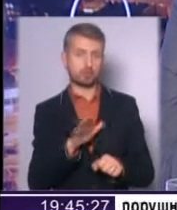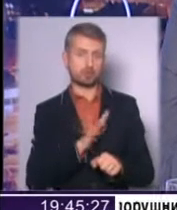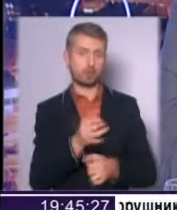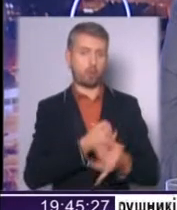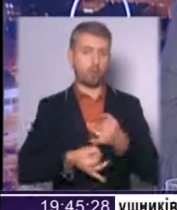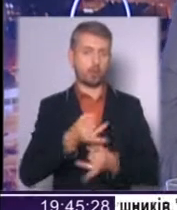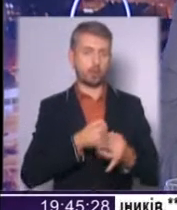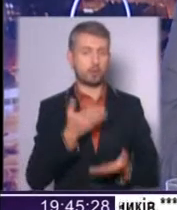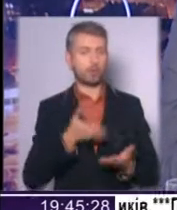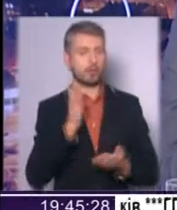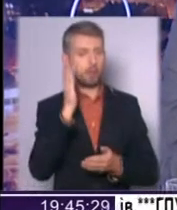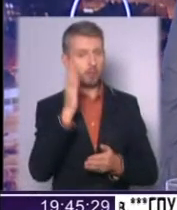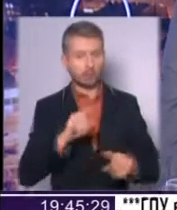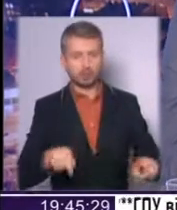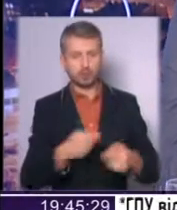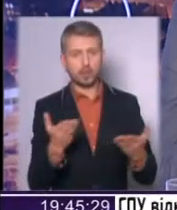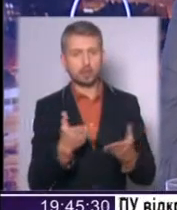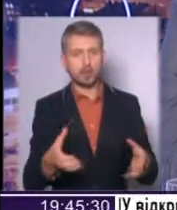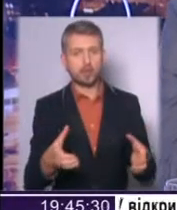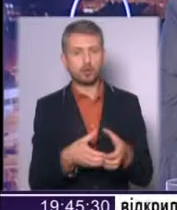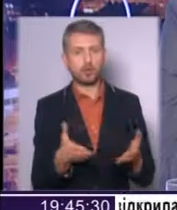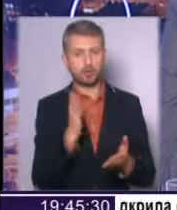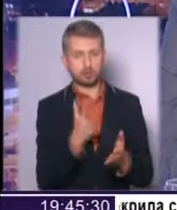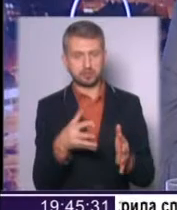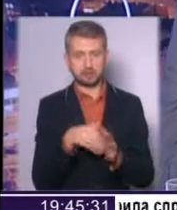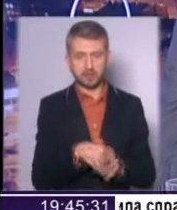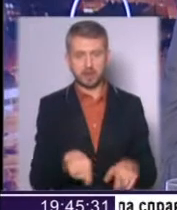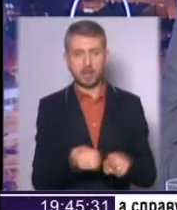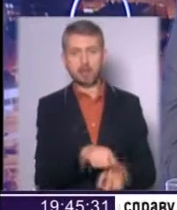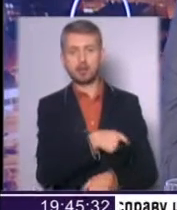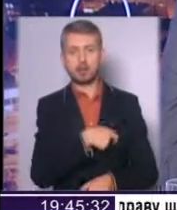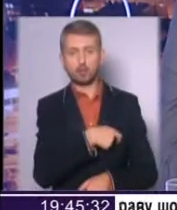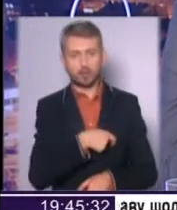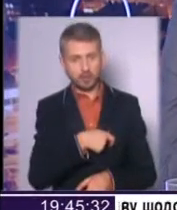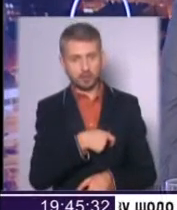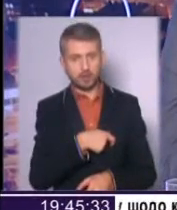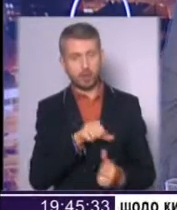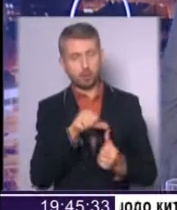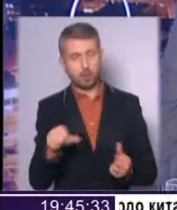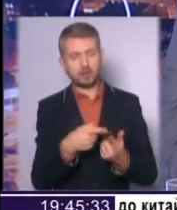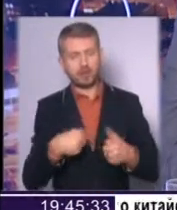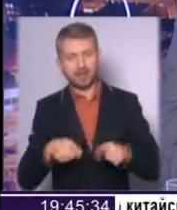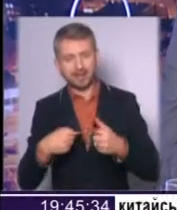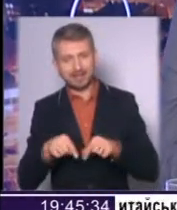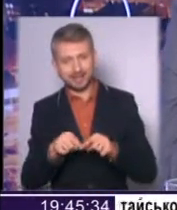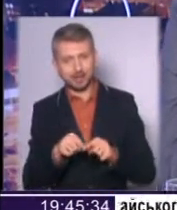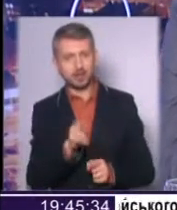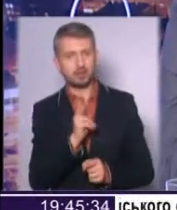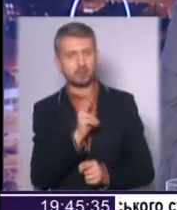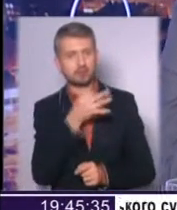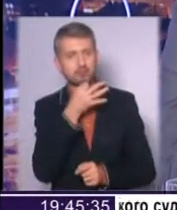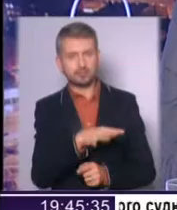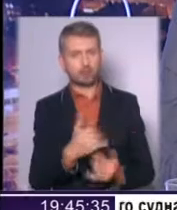трибуну блокували, і так далі, але ви знаєте, все ж таки, якби, в форматі об'єднання, це трошки ширше